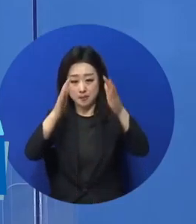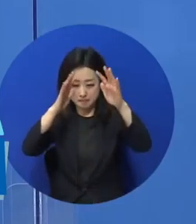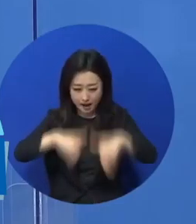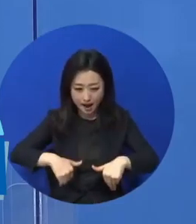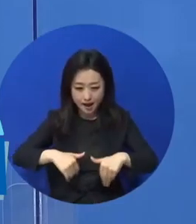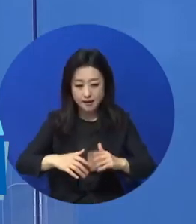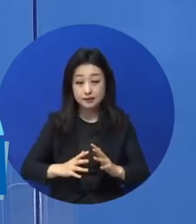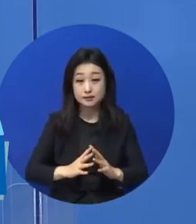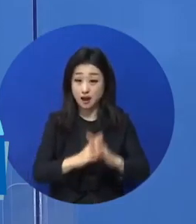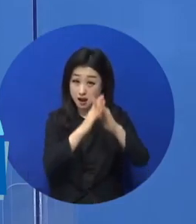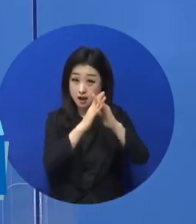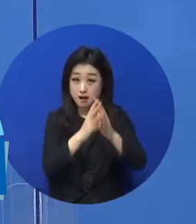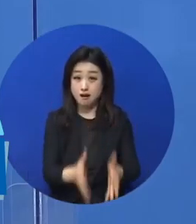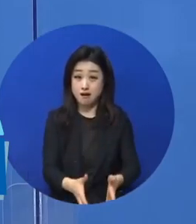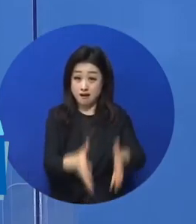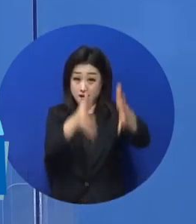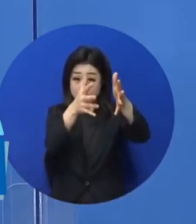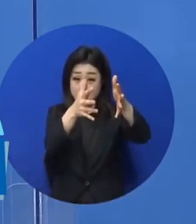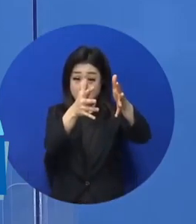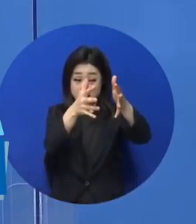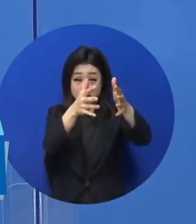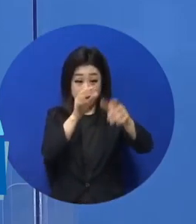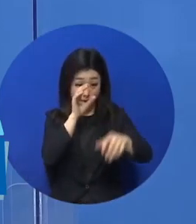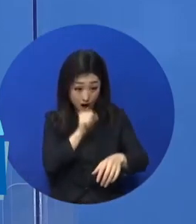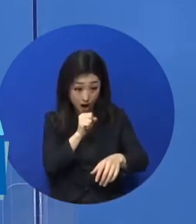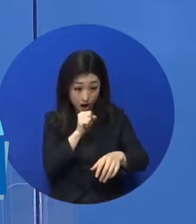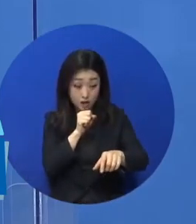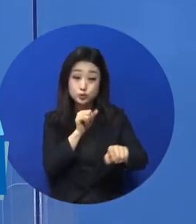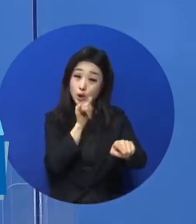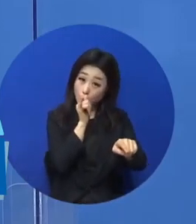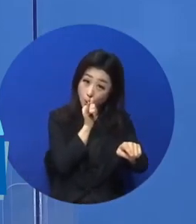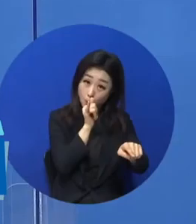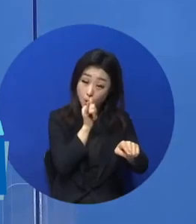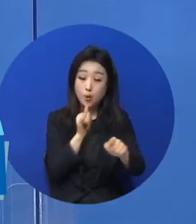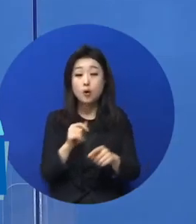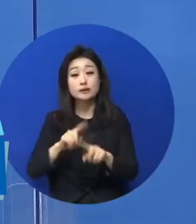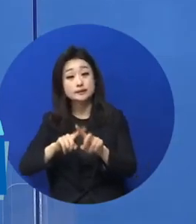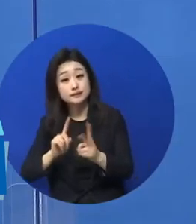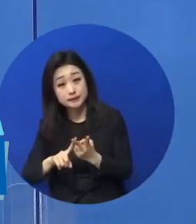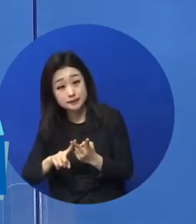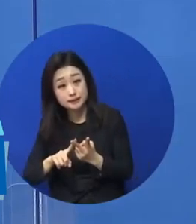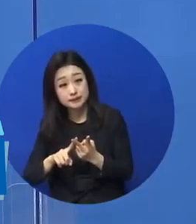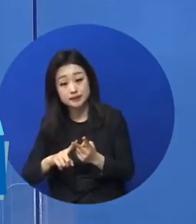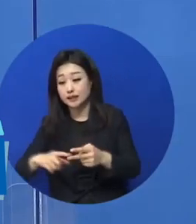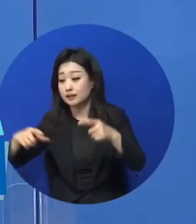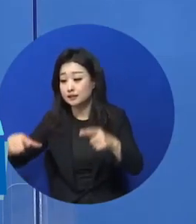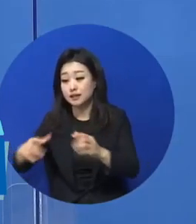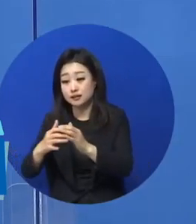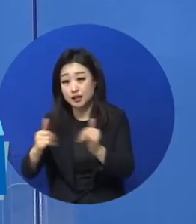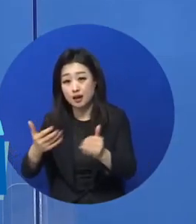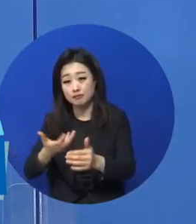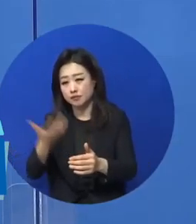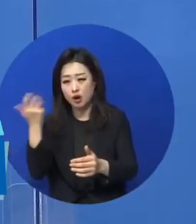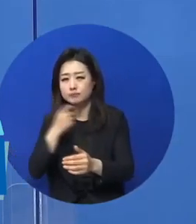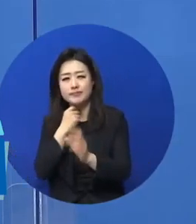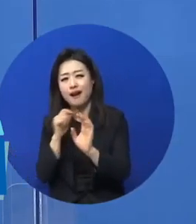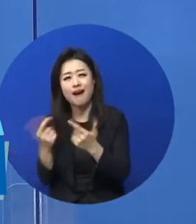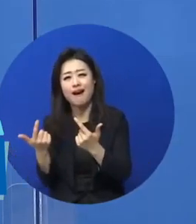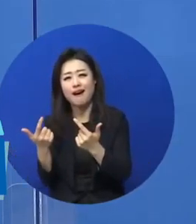것이 그 지역에 사는 사람들의 만족도를 높이는 방법도 있고 또는 그 지역에 사는 사람들이 지역을 떠나고 싶지